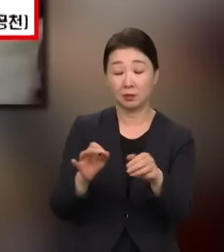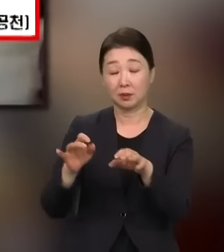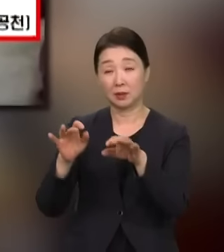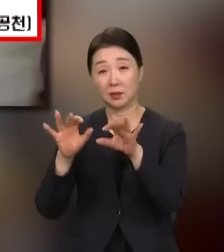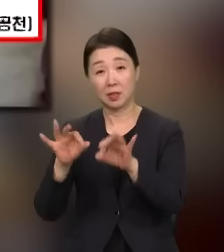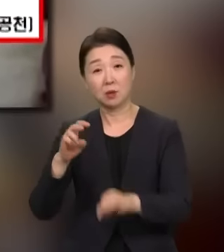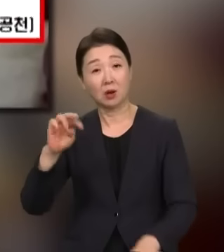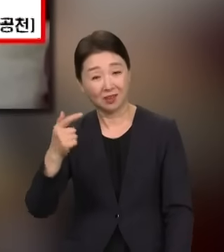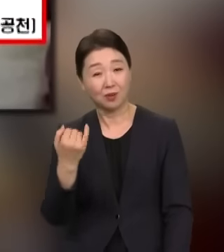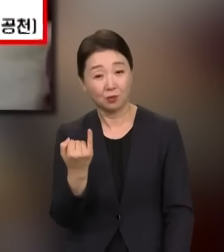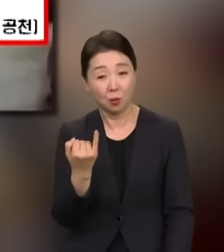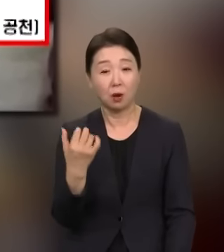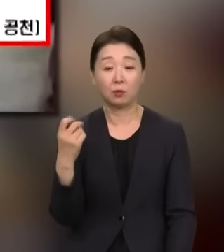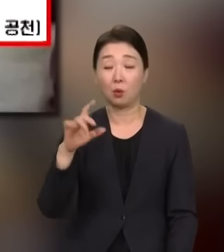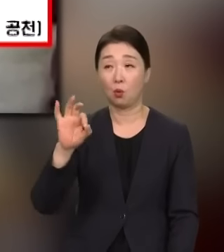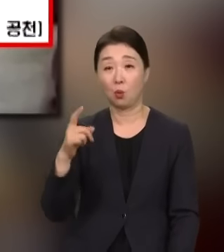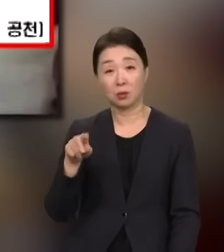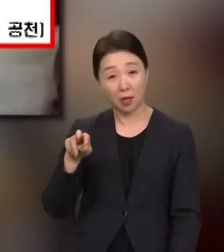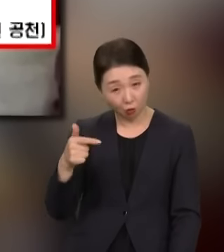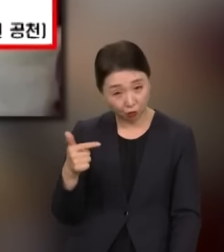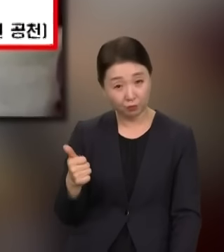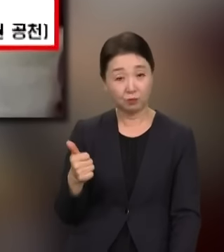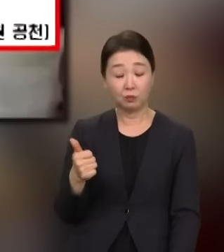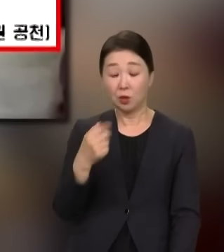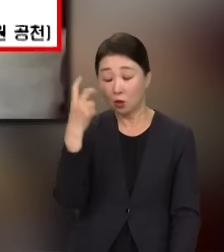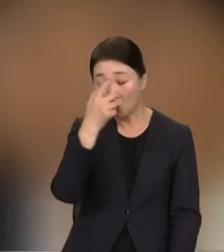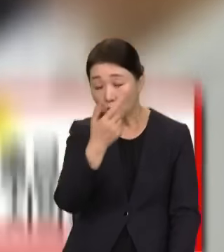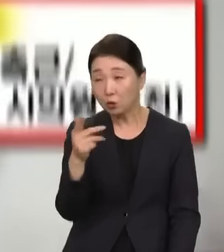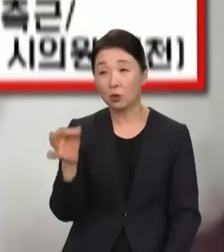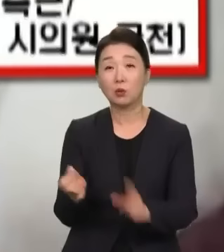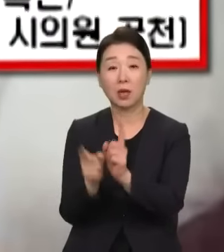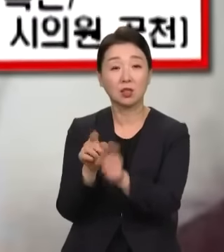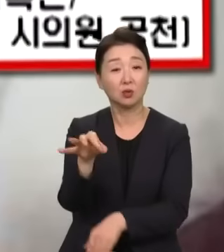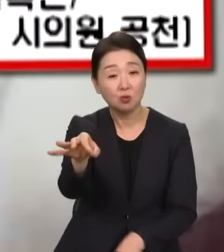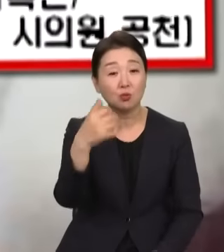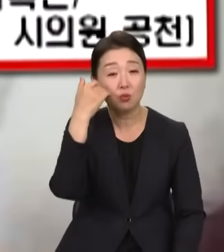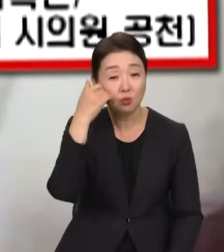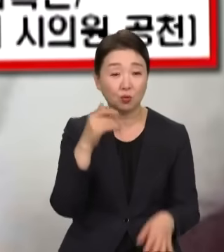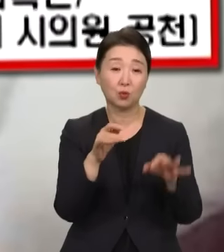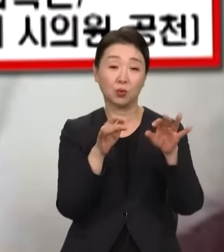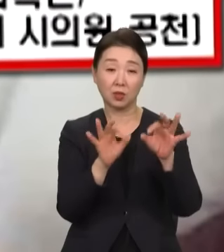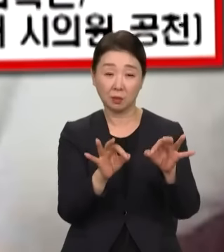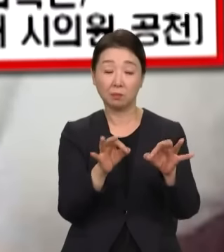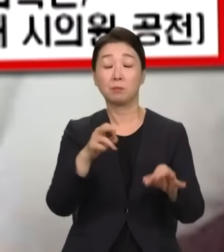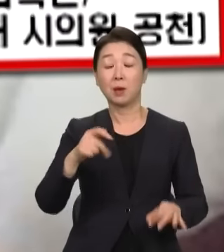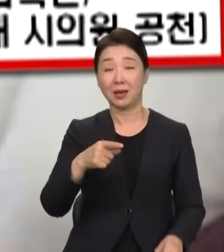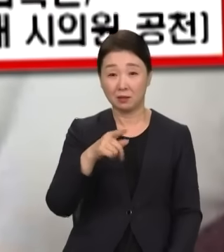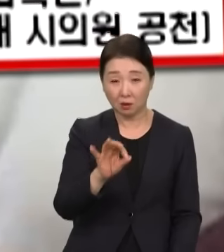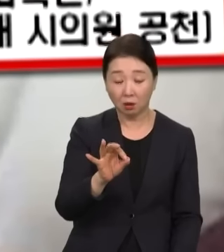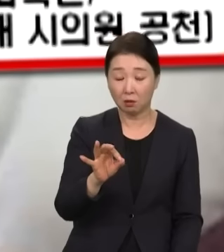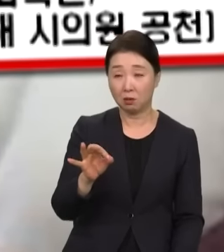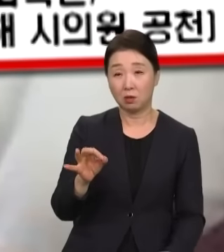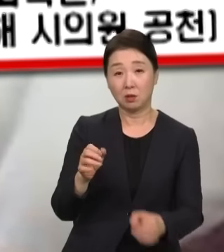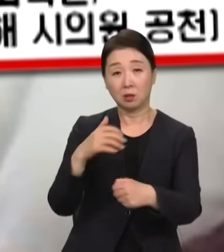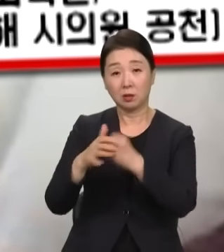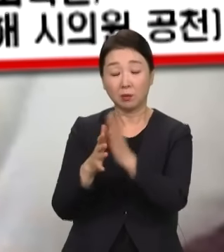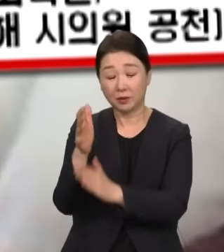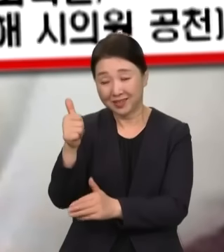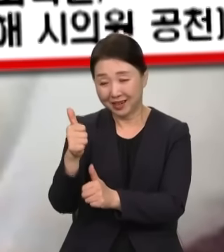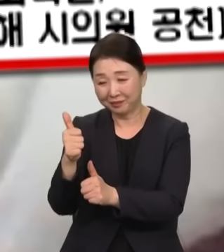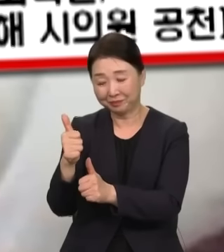의원을 비롯해 오세훈 서울시장의 여론조사 비용을 대납해 준 것으로 알려진 김한정 씨, 홍준표 대구시장의